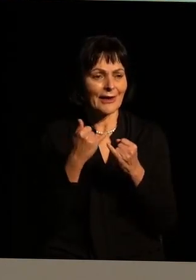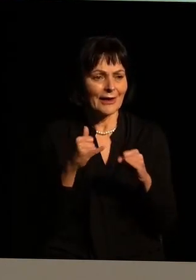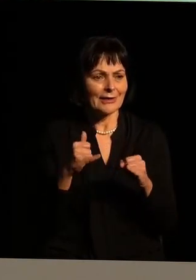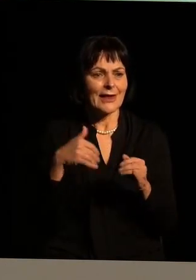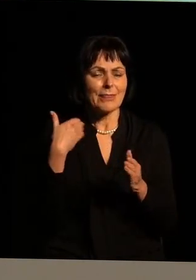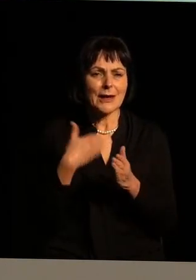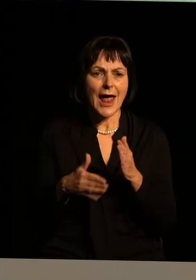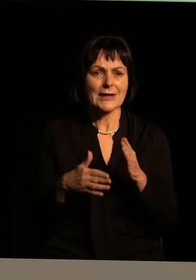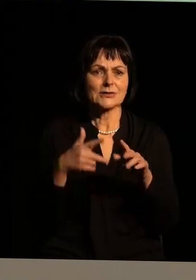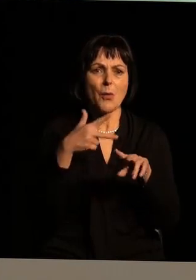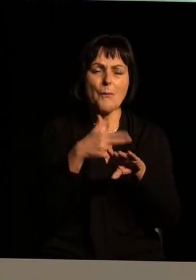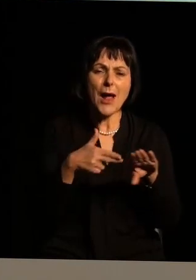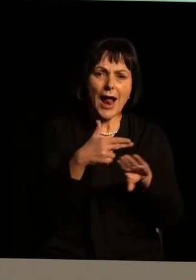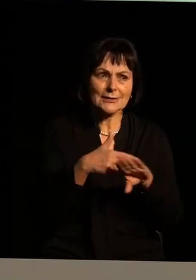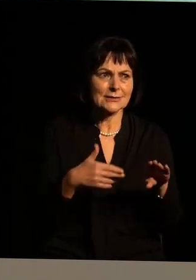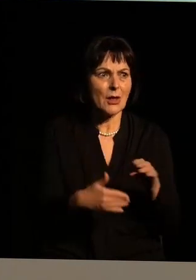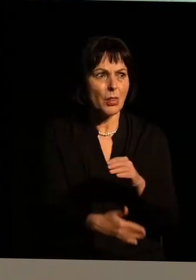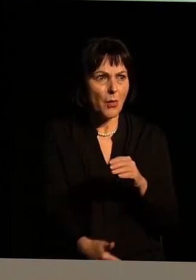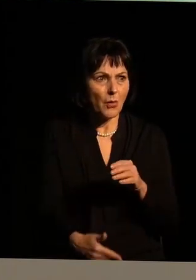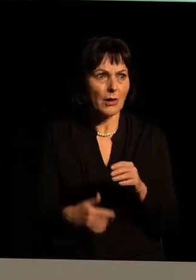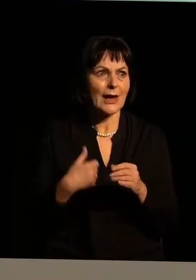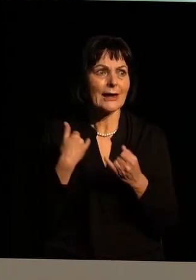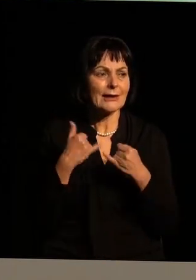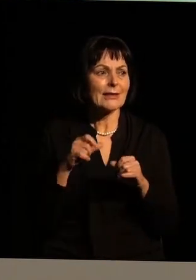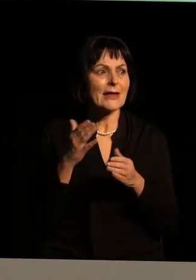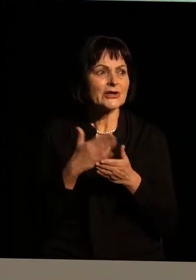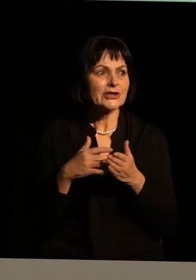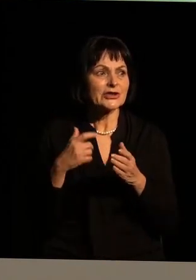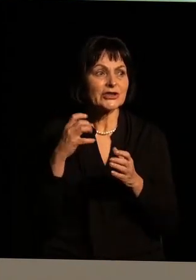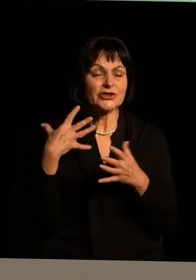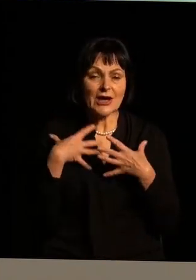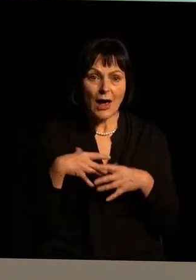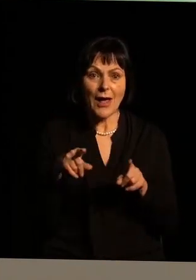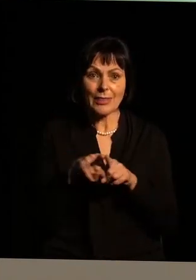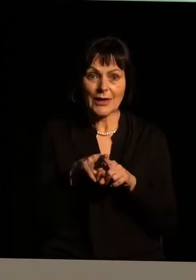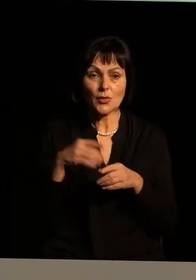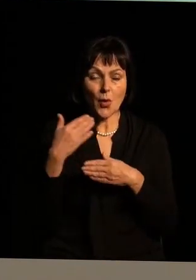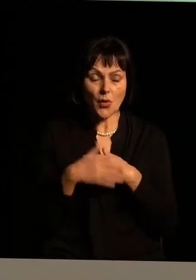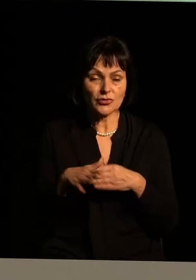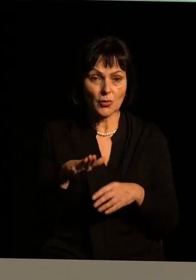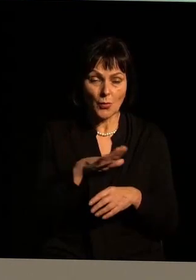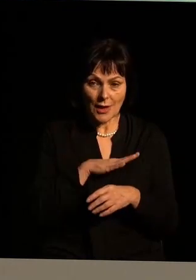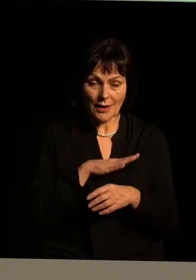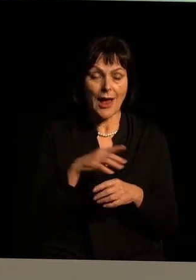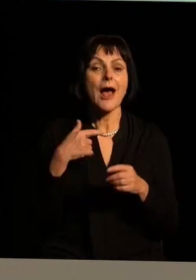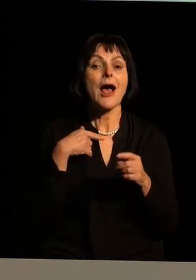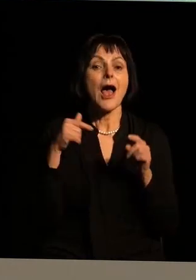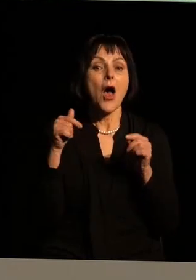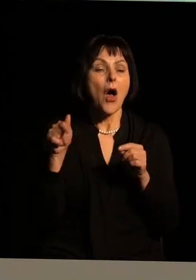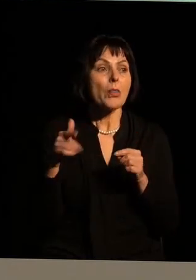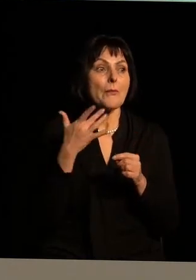tracą palce, u rąk, nóg, inne części ciała, a nawet rozstają się z życiem, on korzysta z